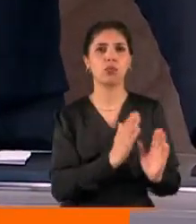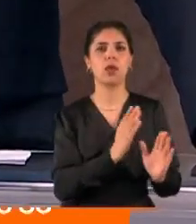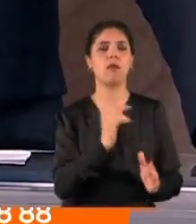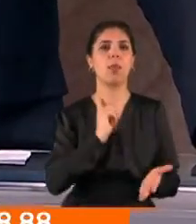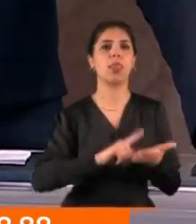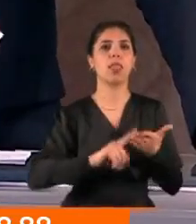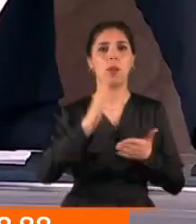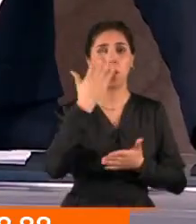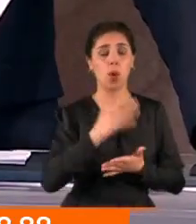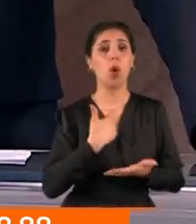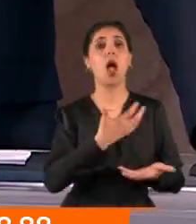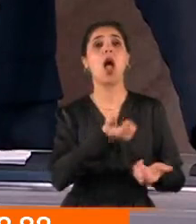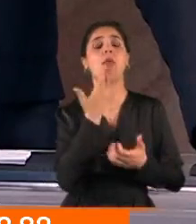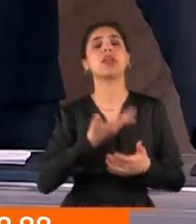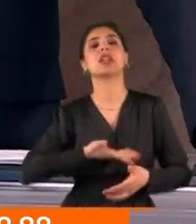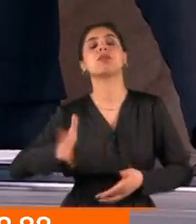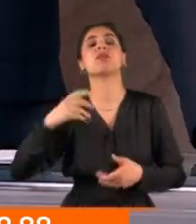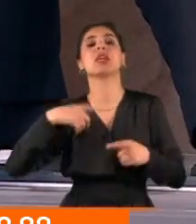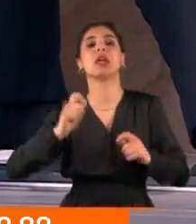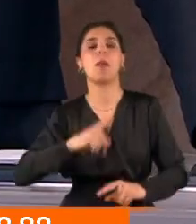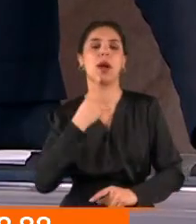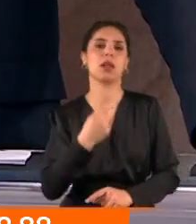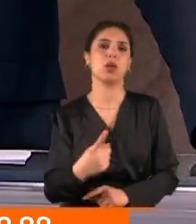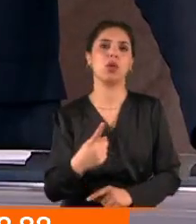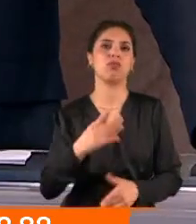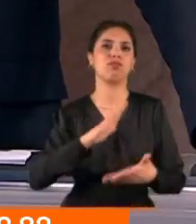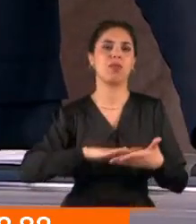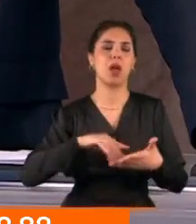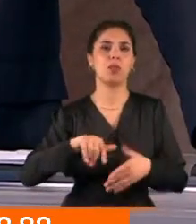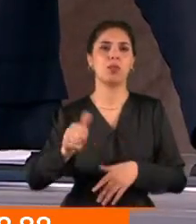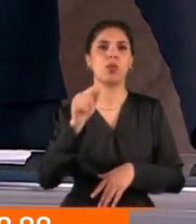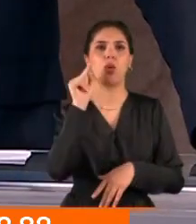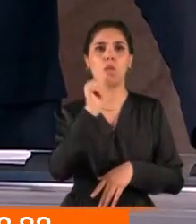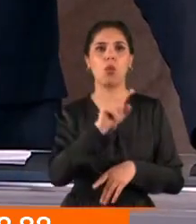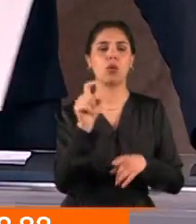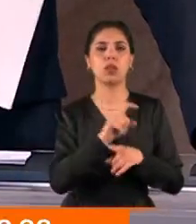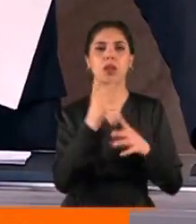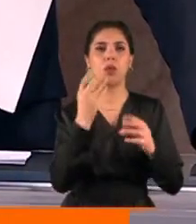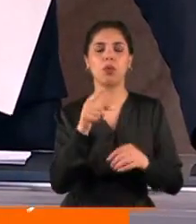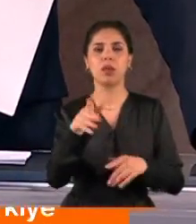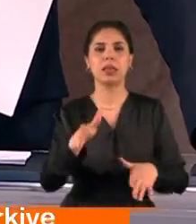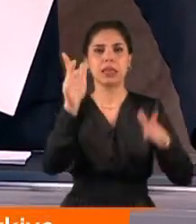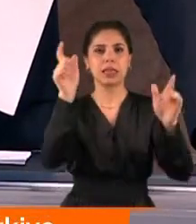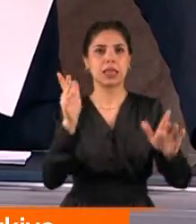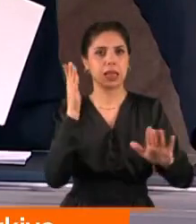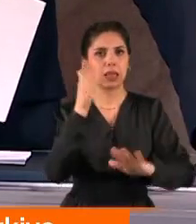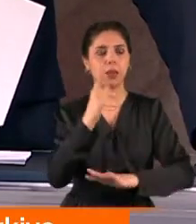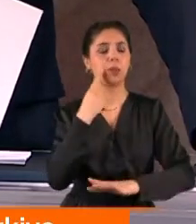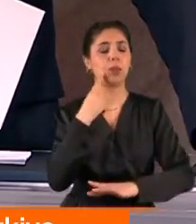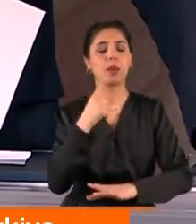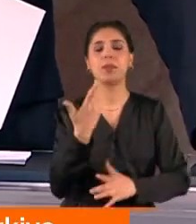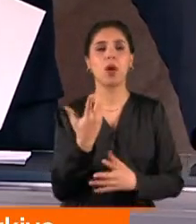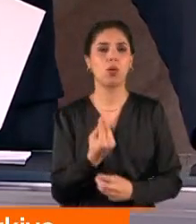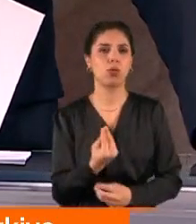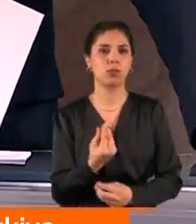ediyor. Tapularımız yok, almadan da çıkmayız diyorlar. Arkadaşlarımız bugün gerilimin yaşandığı o sitedeydi. Bakın bugün neler